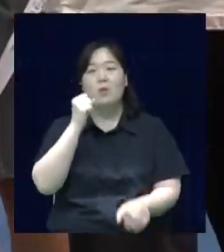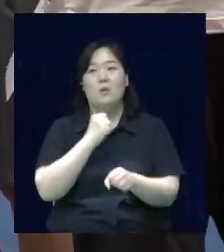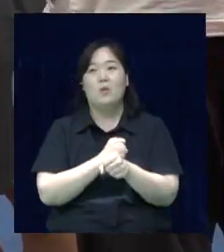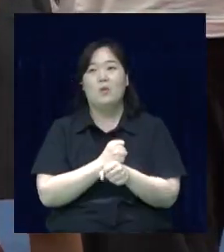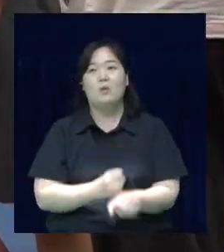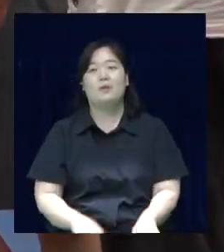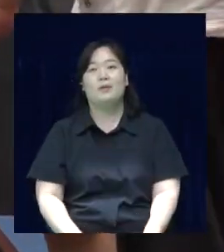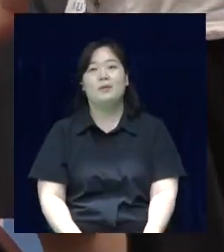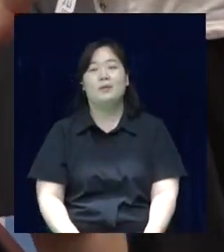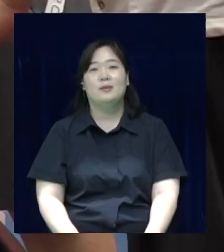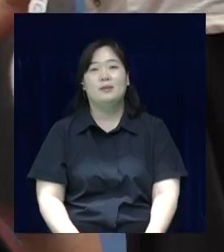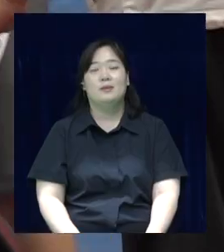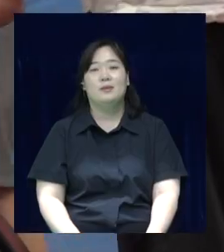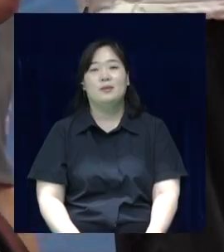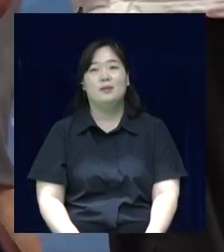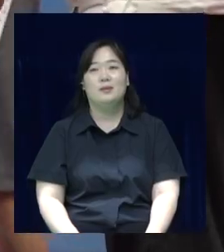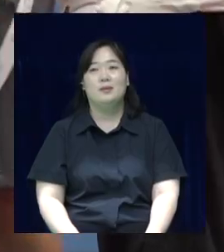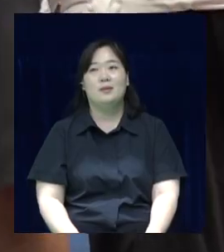했습니다.